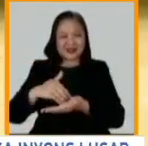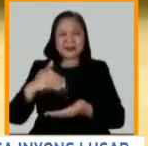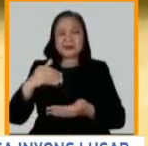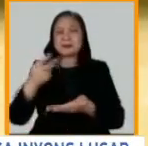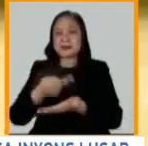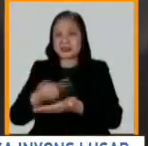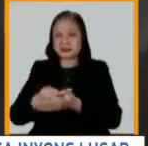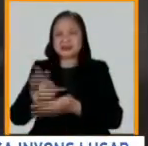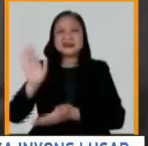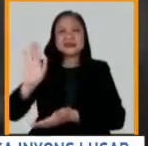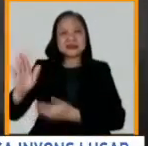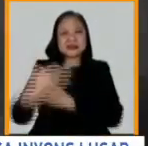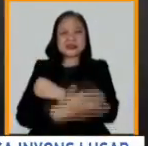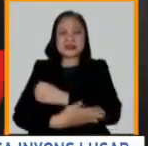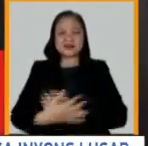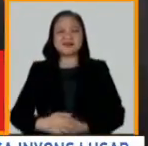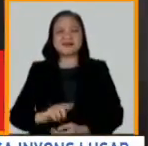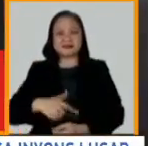Consulta.